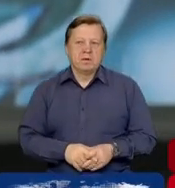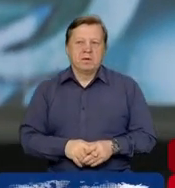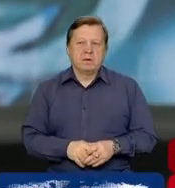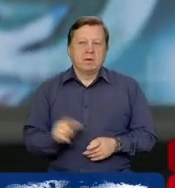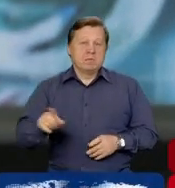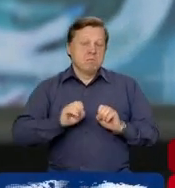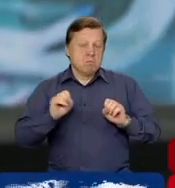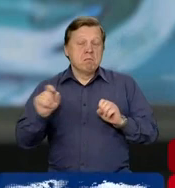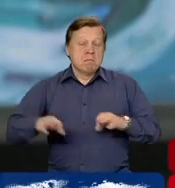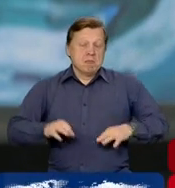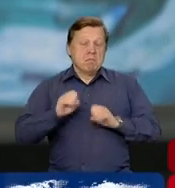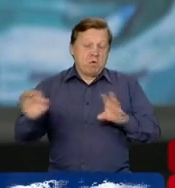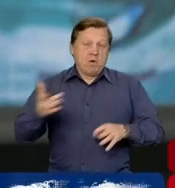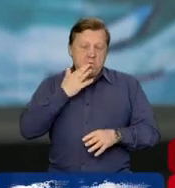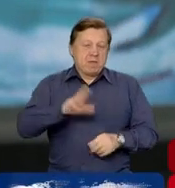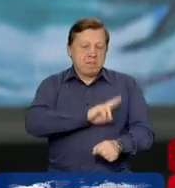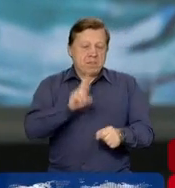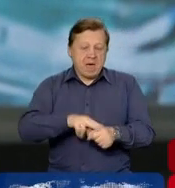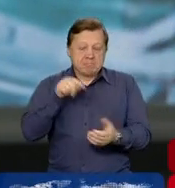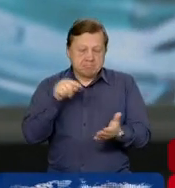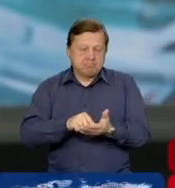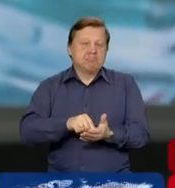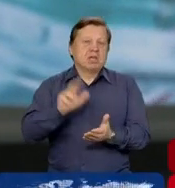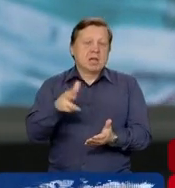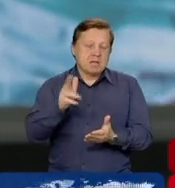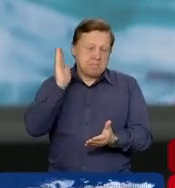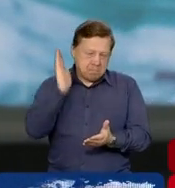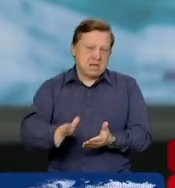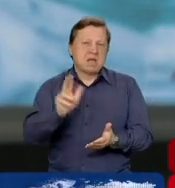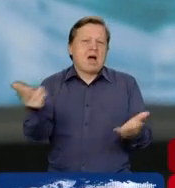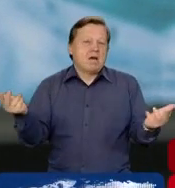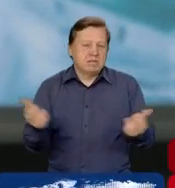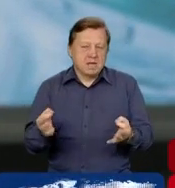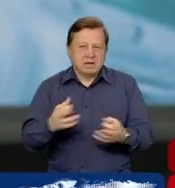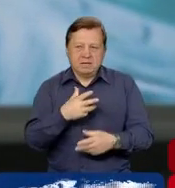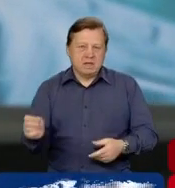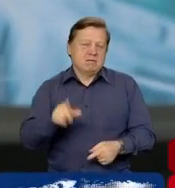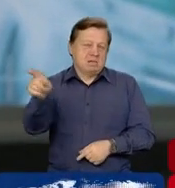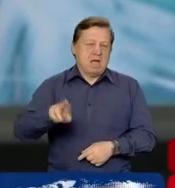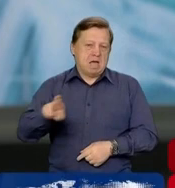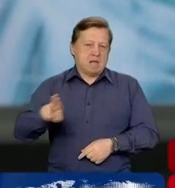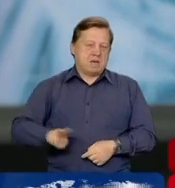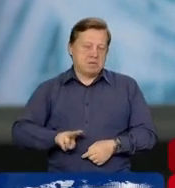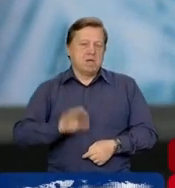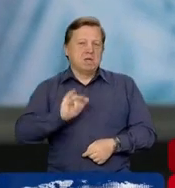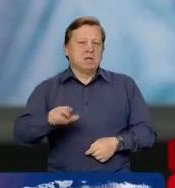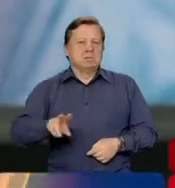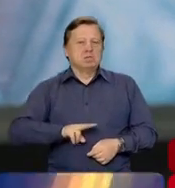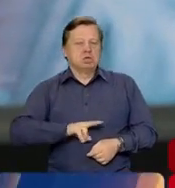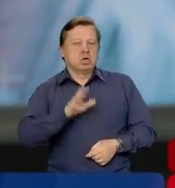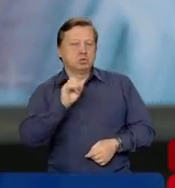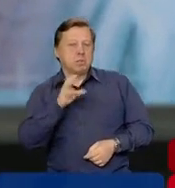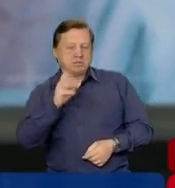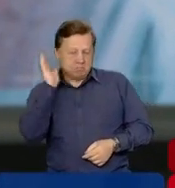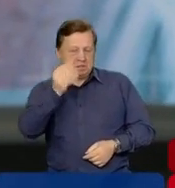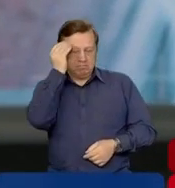moment także, żeby wskazać te terminy, kiedy te uroczystości będą mogły się odbywać. A to na pewno już Rada Ministrów i minister Szumowski będzie